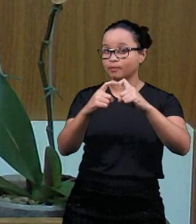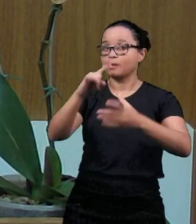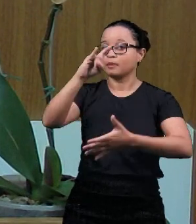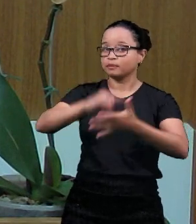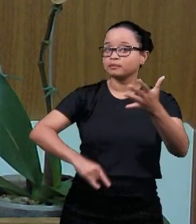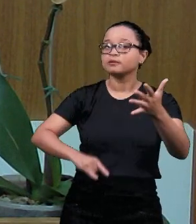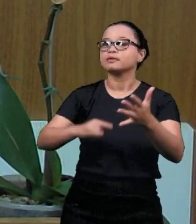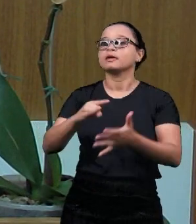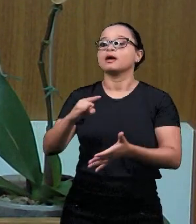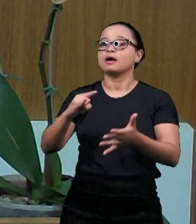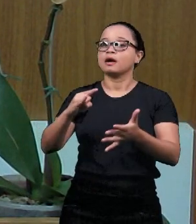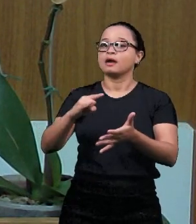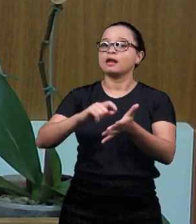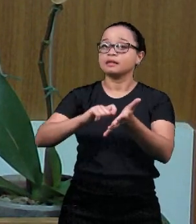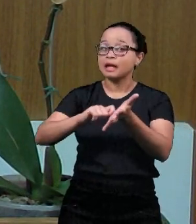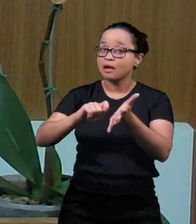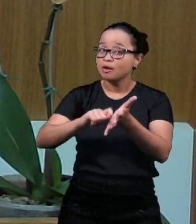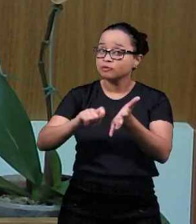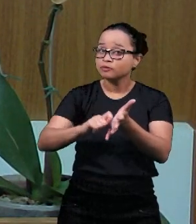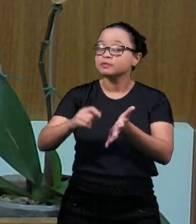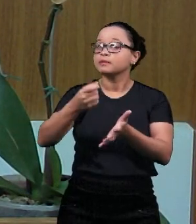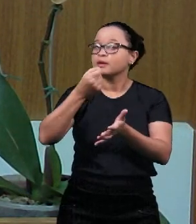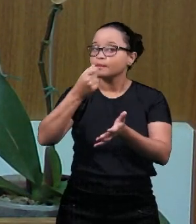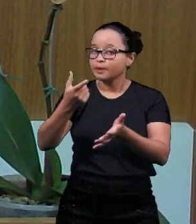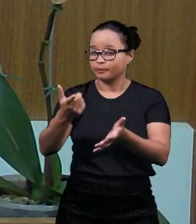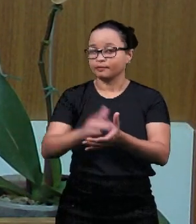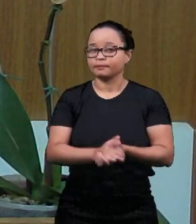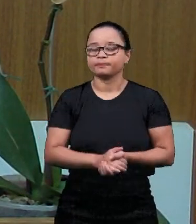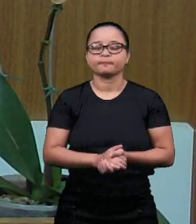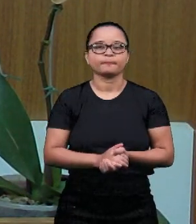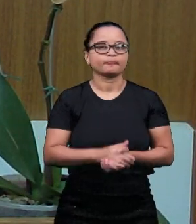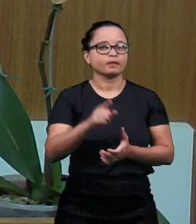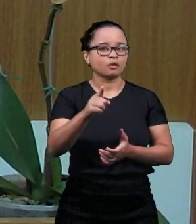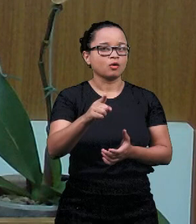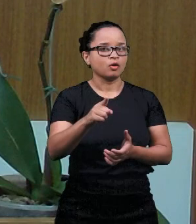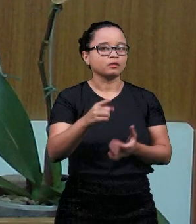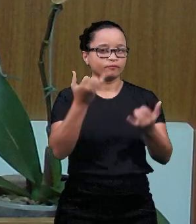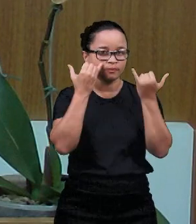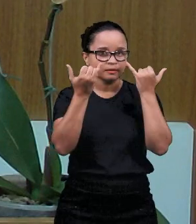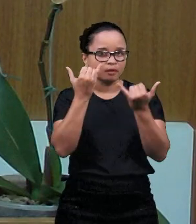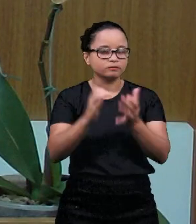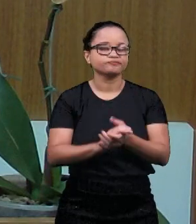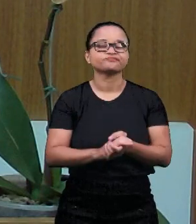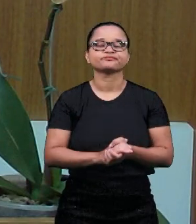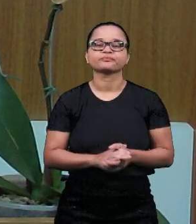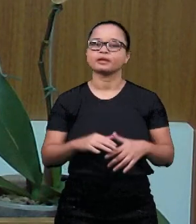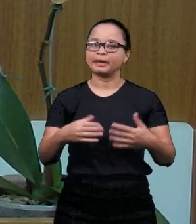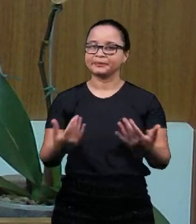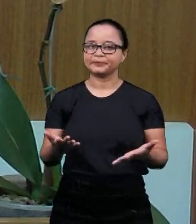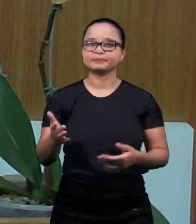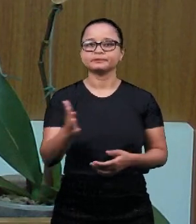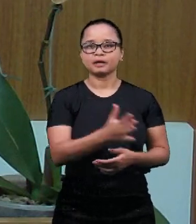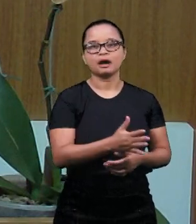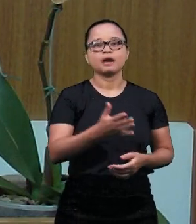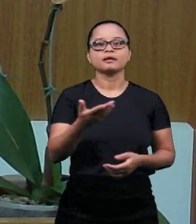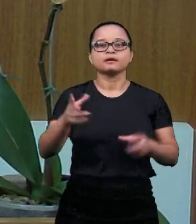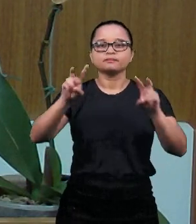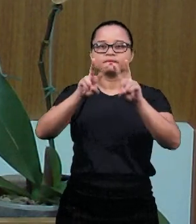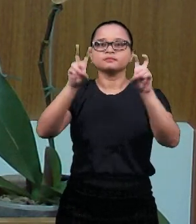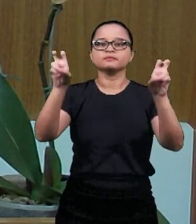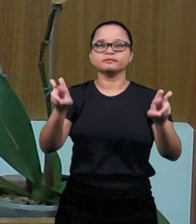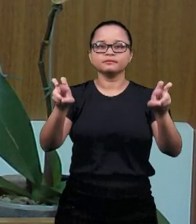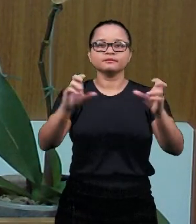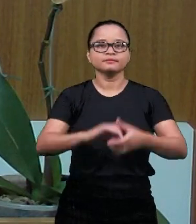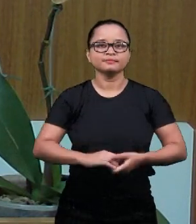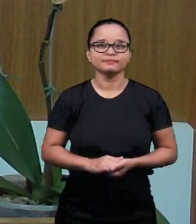Mais voyez bien, mes frères et sœurs, nous revenons ici à notre sujet qui porte sur le fondement, enfin, de l'étude que nous